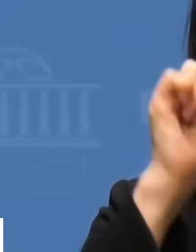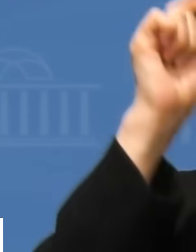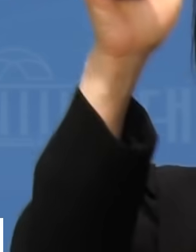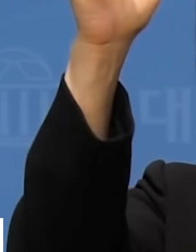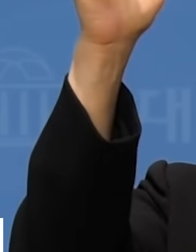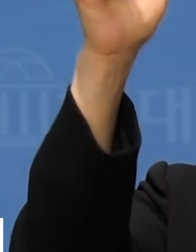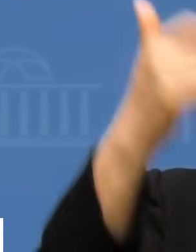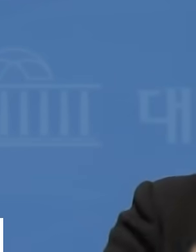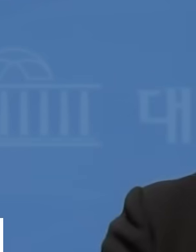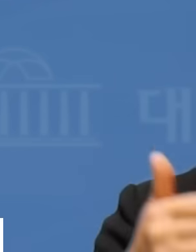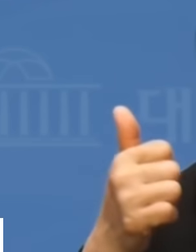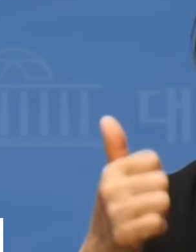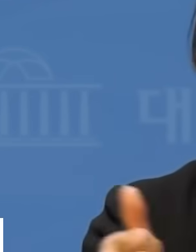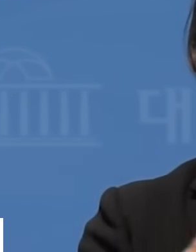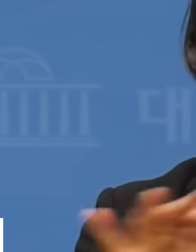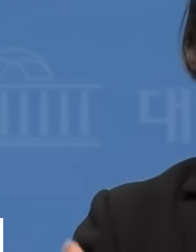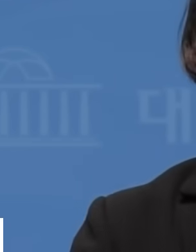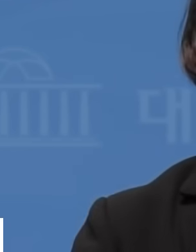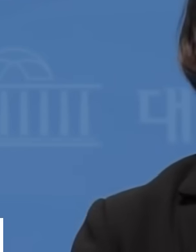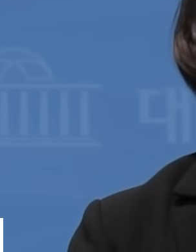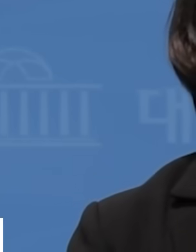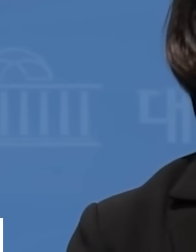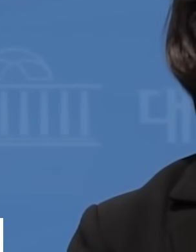훌륭한 판사였습니다.